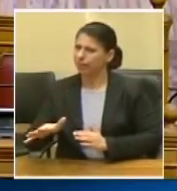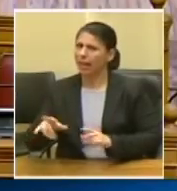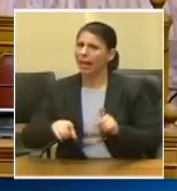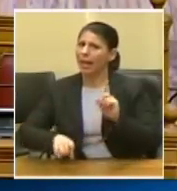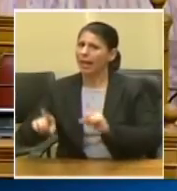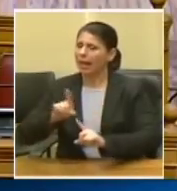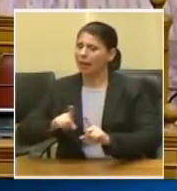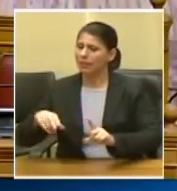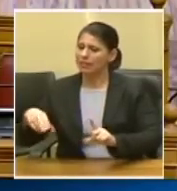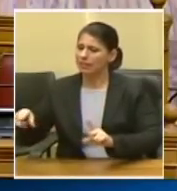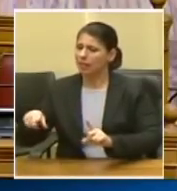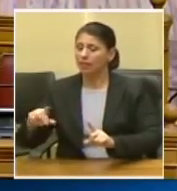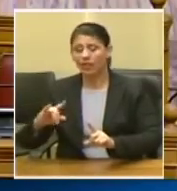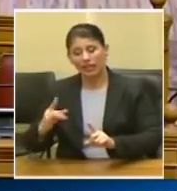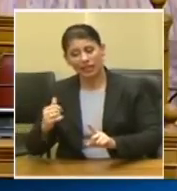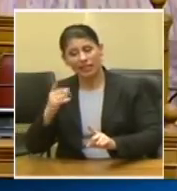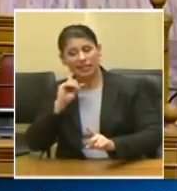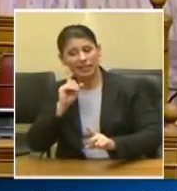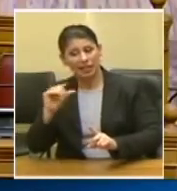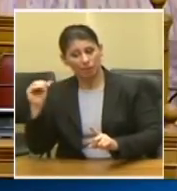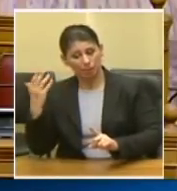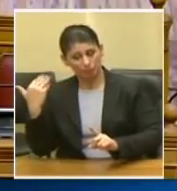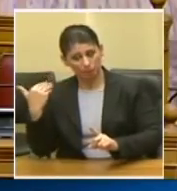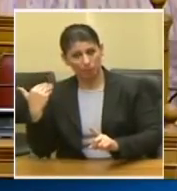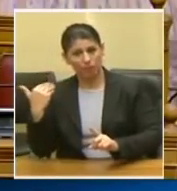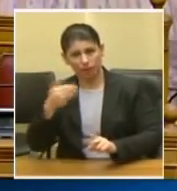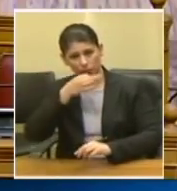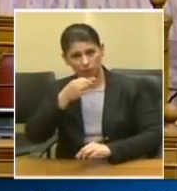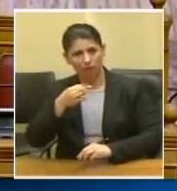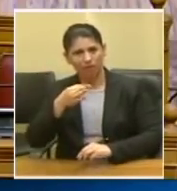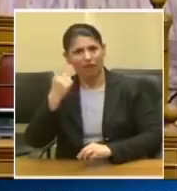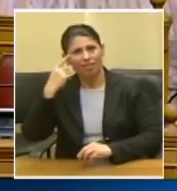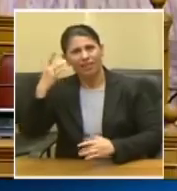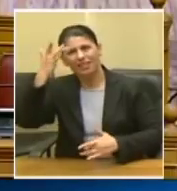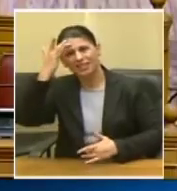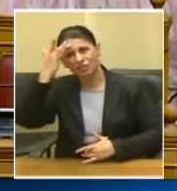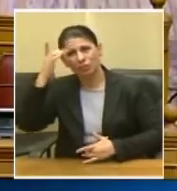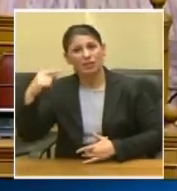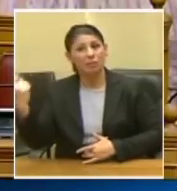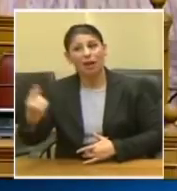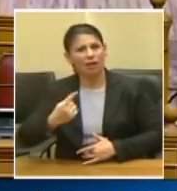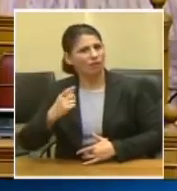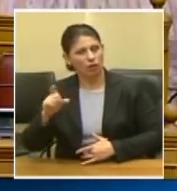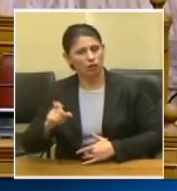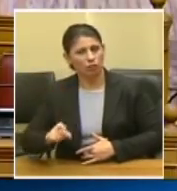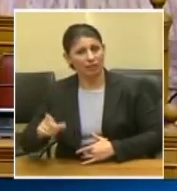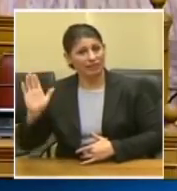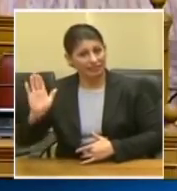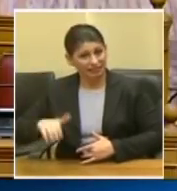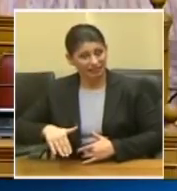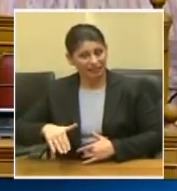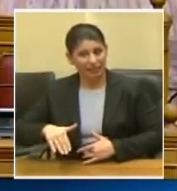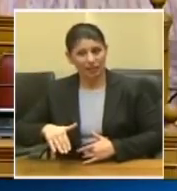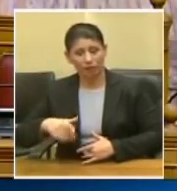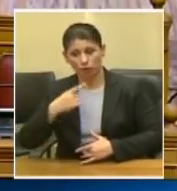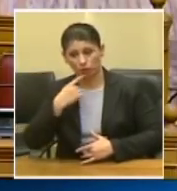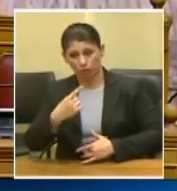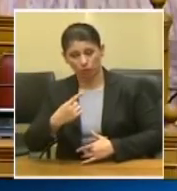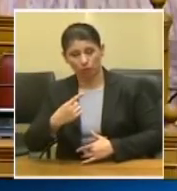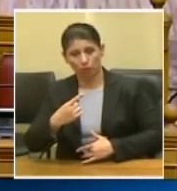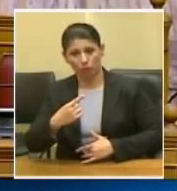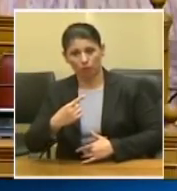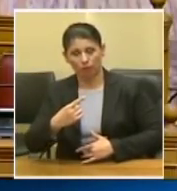σε τι περιβάλλον ζούμε. Προφανώς με την τελευταία αποστροφή στο τελείωμα της τοποθέτησής